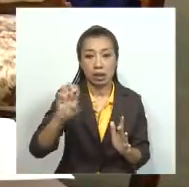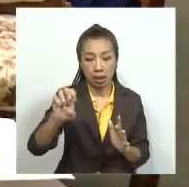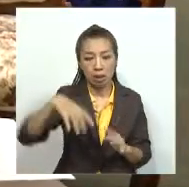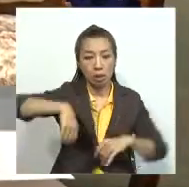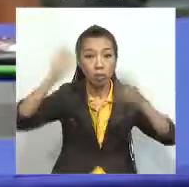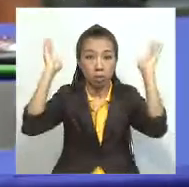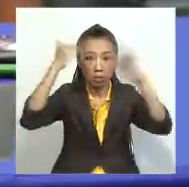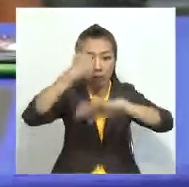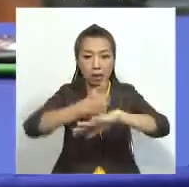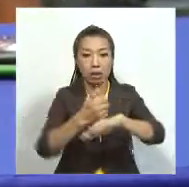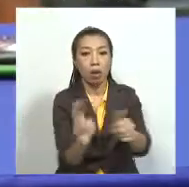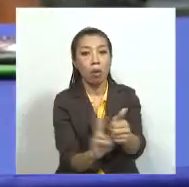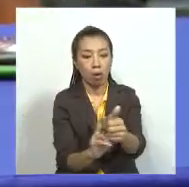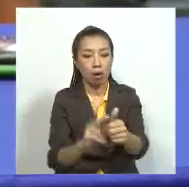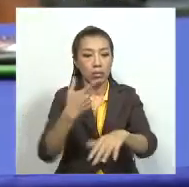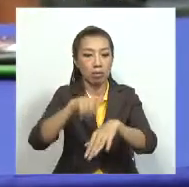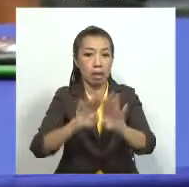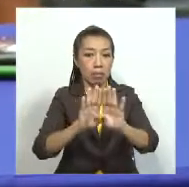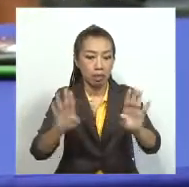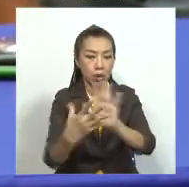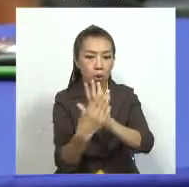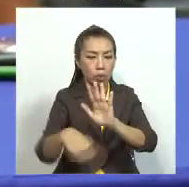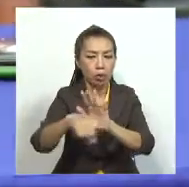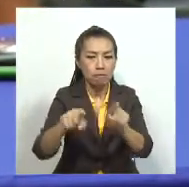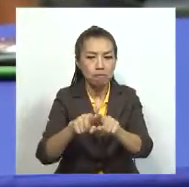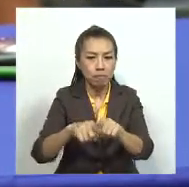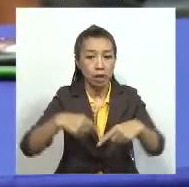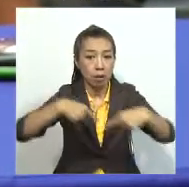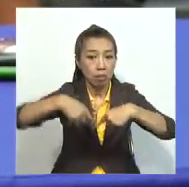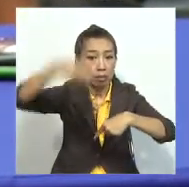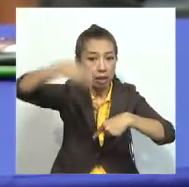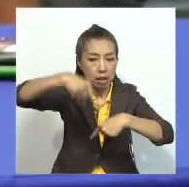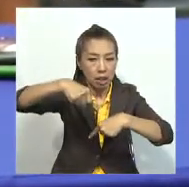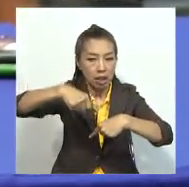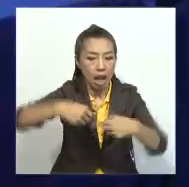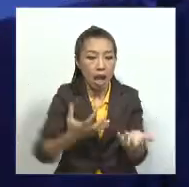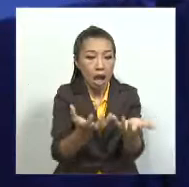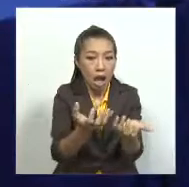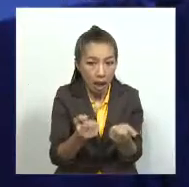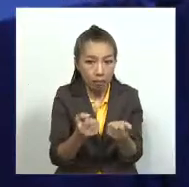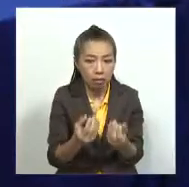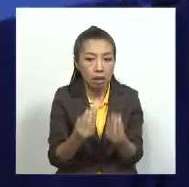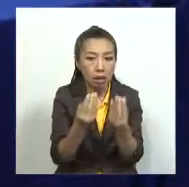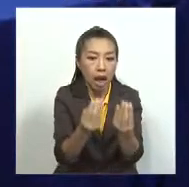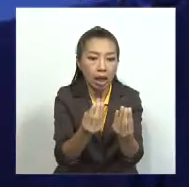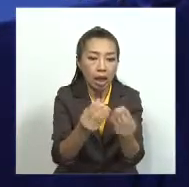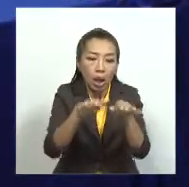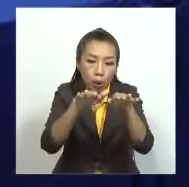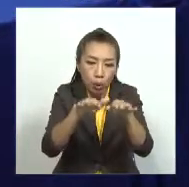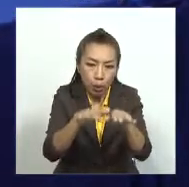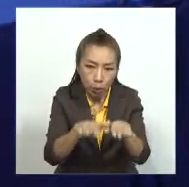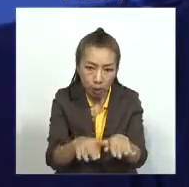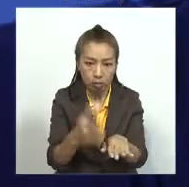กรมประชาสัมพันธ์เปิดการอบรมลดรับลดให้ถุงพลาสติกโดยเป็นการอบรมให้